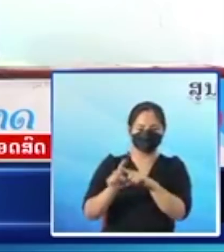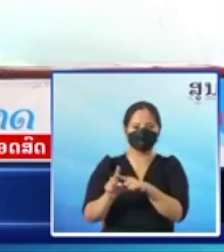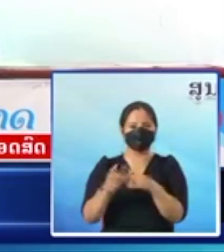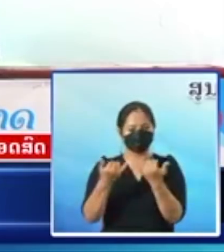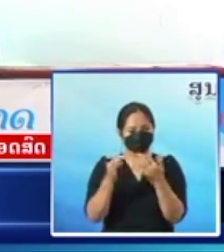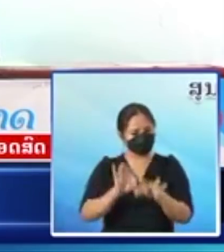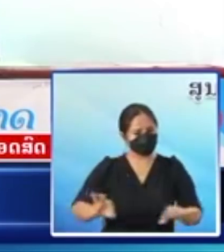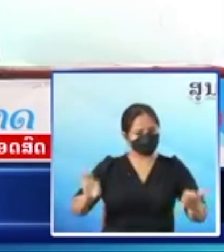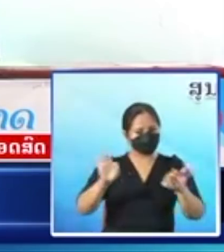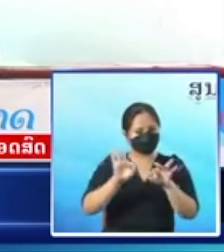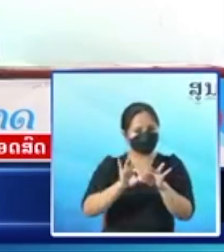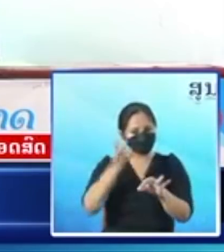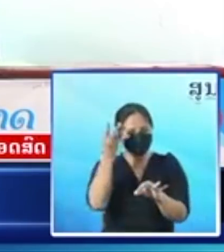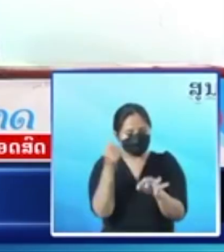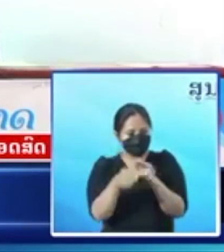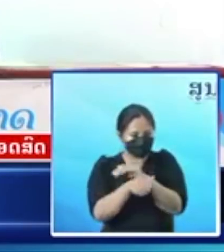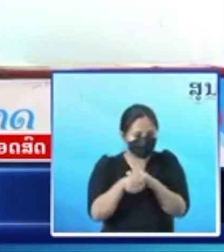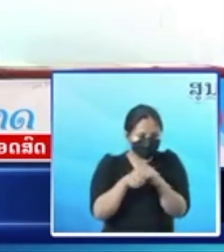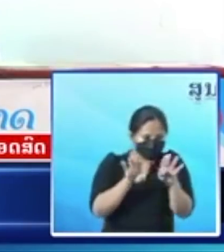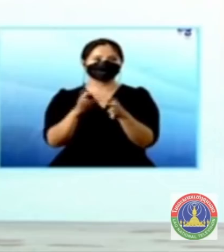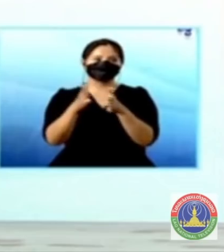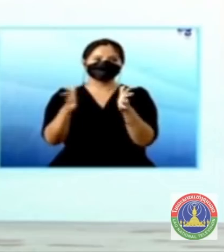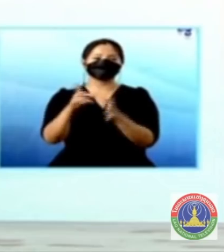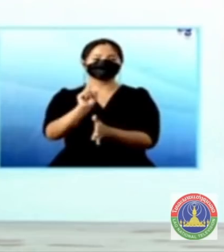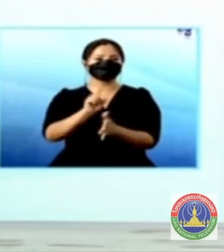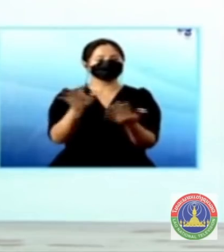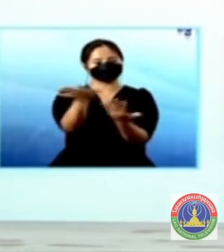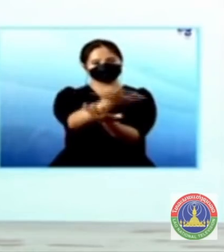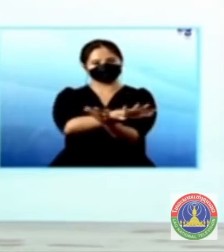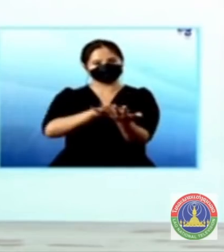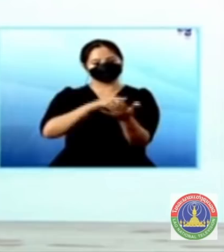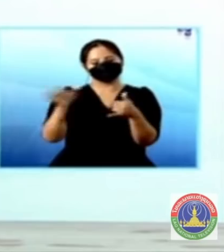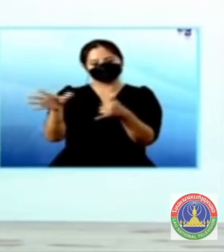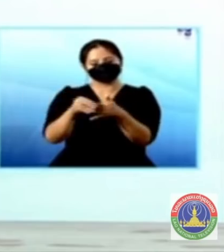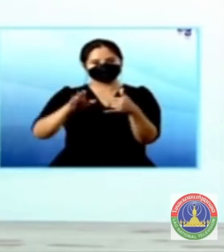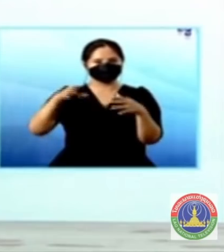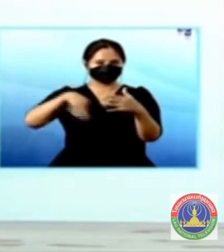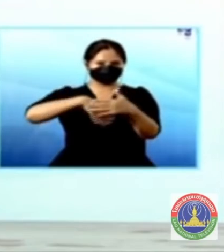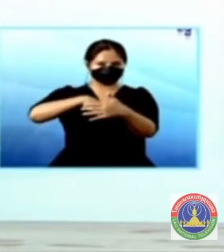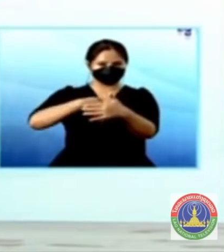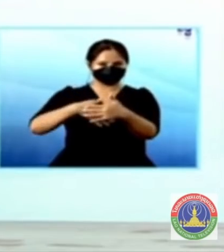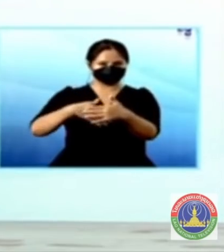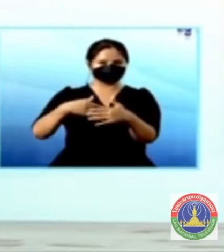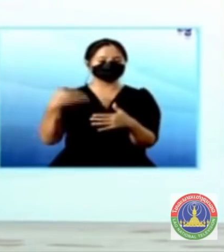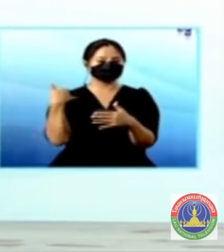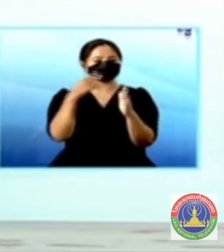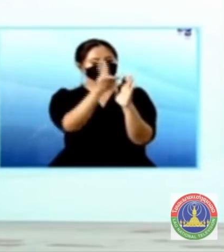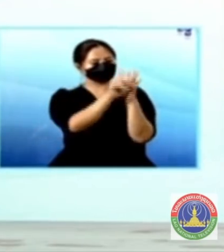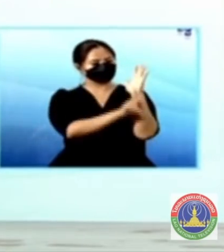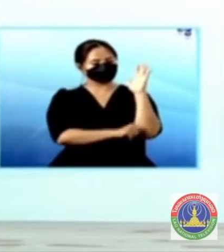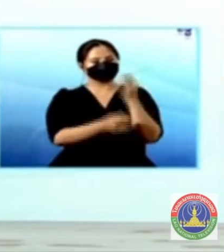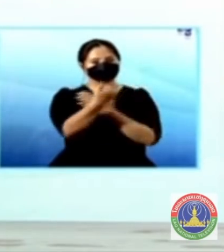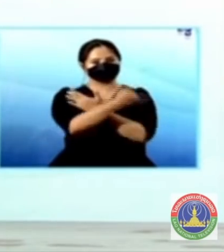วมีการลักเปิดบริการของห้างกินดื่มคาราโอเกะซึ่งบรรดาท่านที่ติดตามน้ำสื่อสังคมทั้งของ